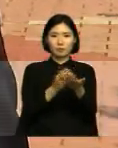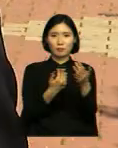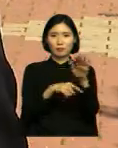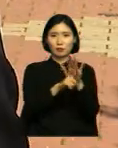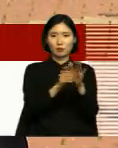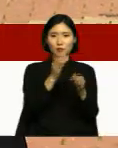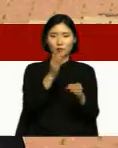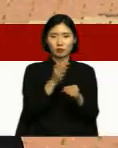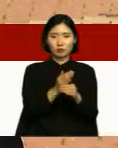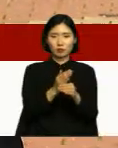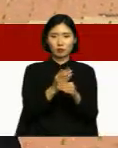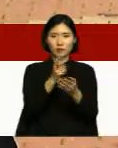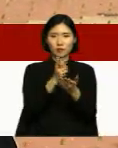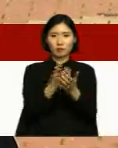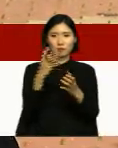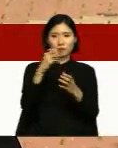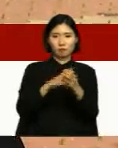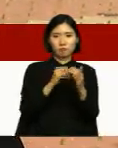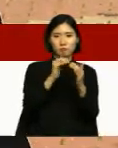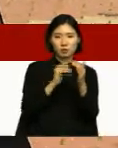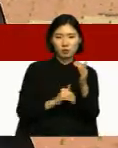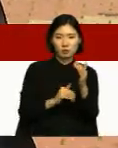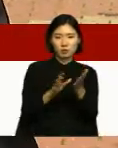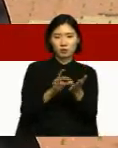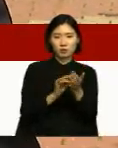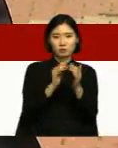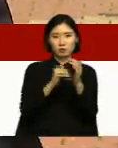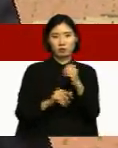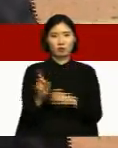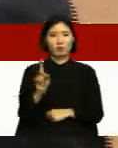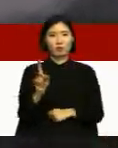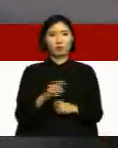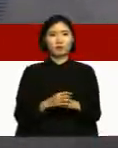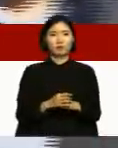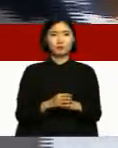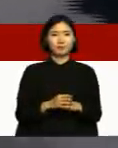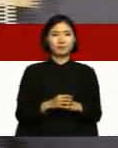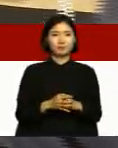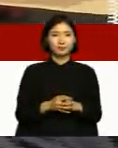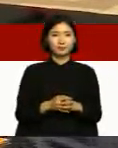그 조례 안에 담겼으면 하는 내용은 가장 핵심적인 내용은 어떤 겁니까?